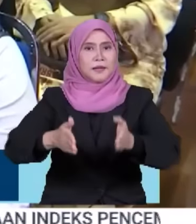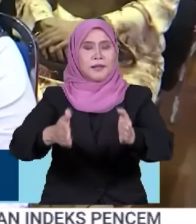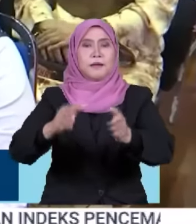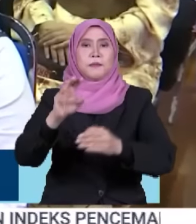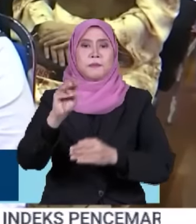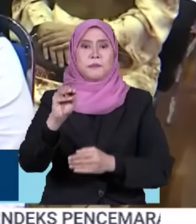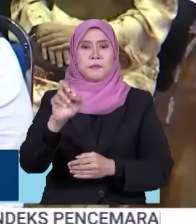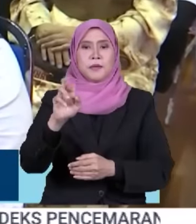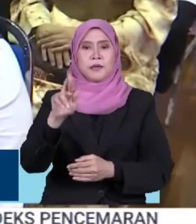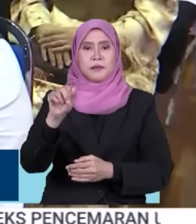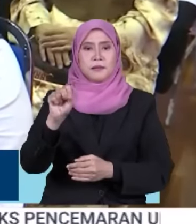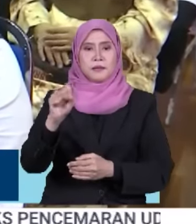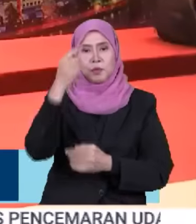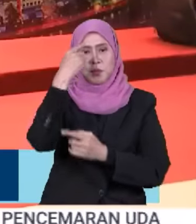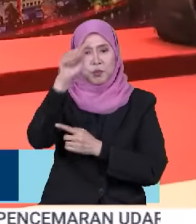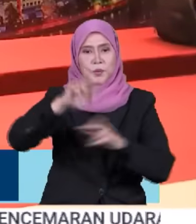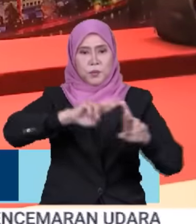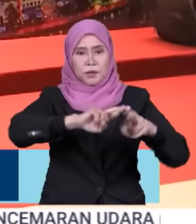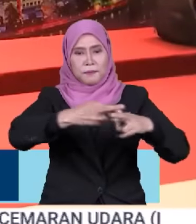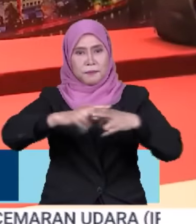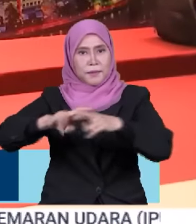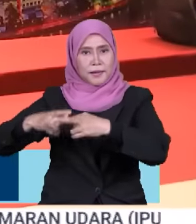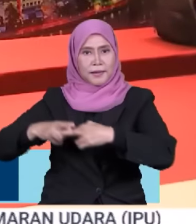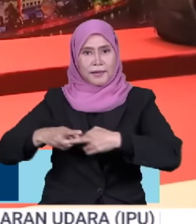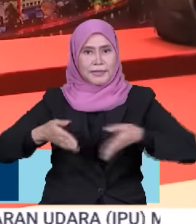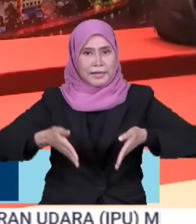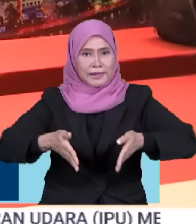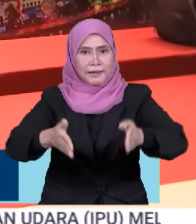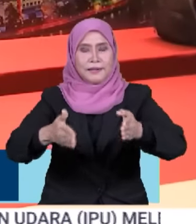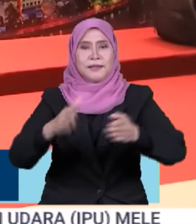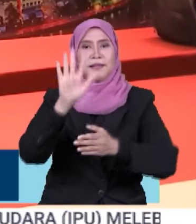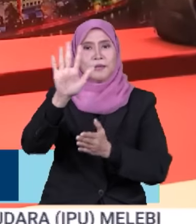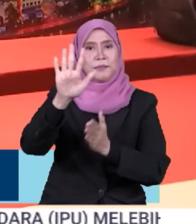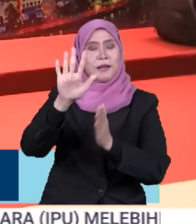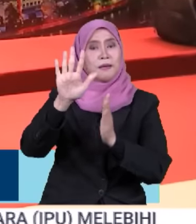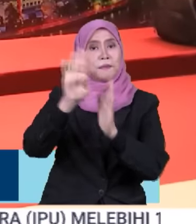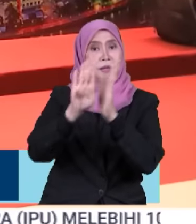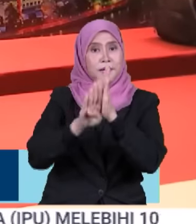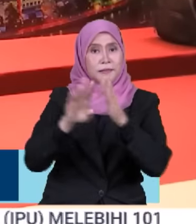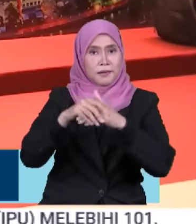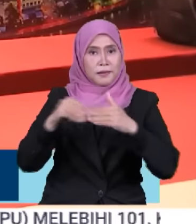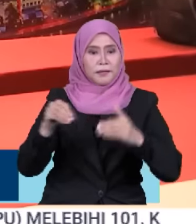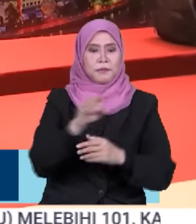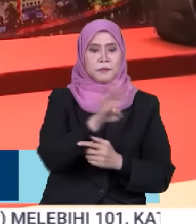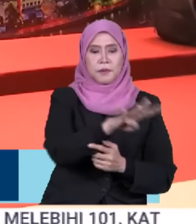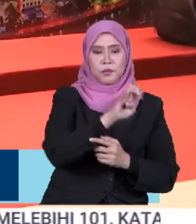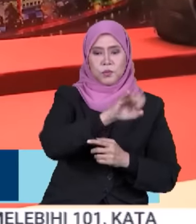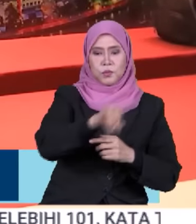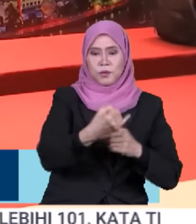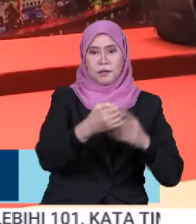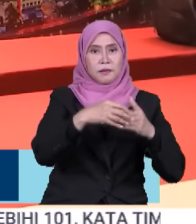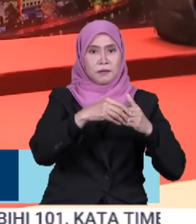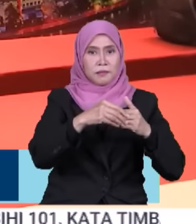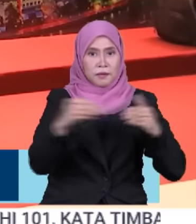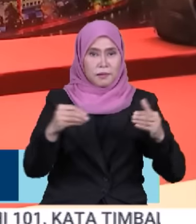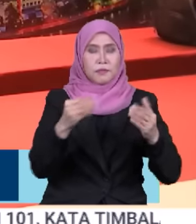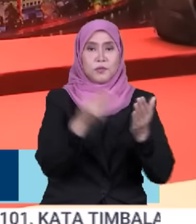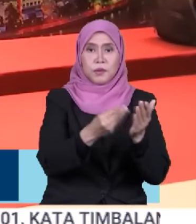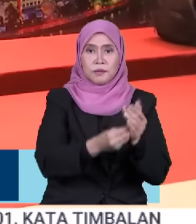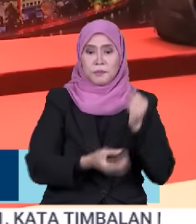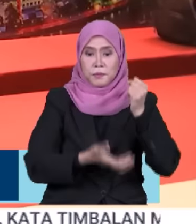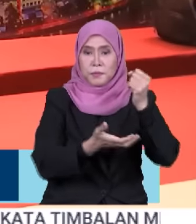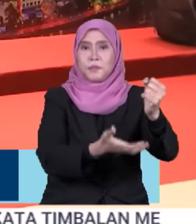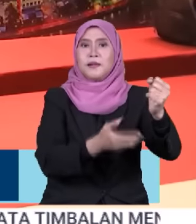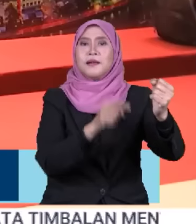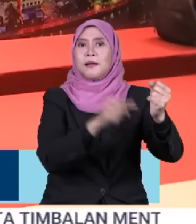Maris untuk penyelenggaraan jalan negeri sebanyak RM5 bilion dan 400 juta daripada jumlah itu